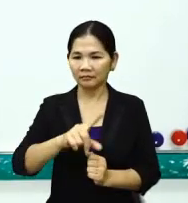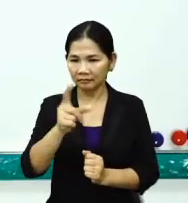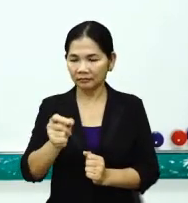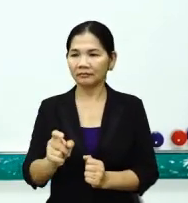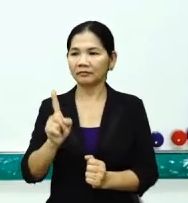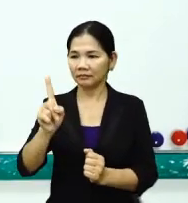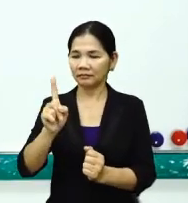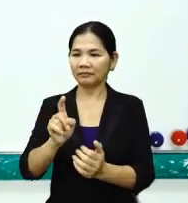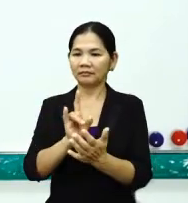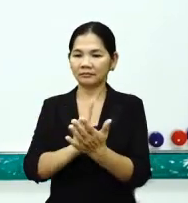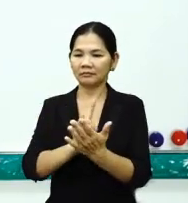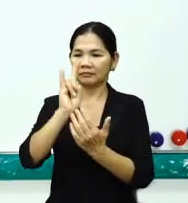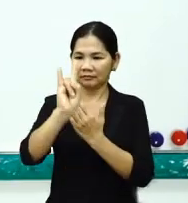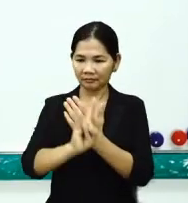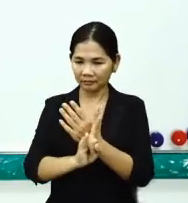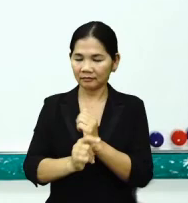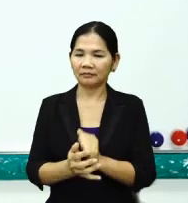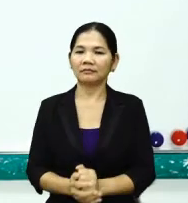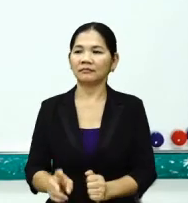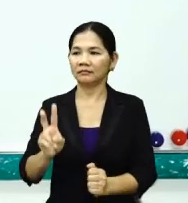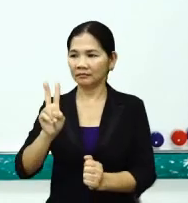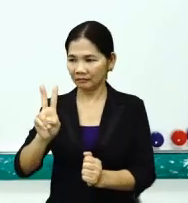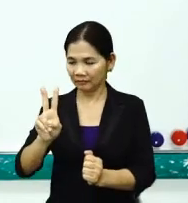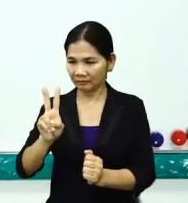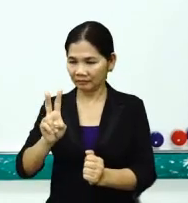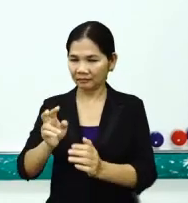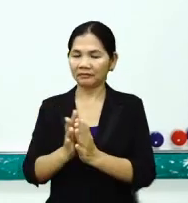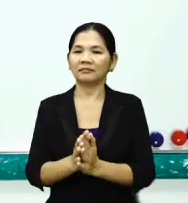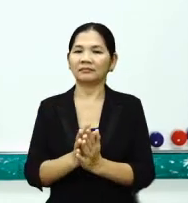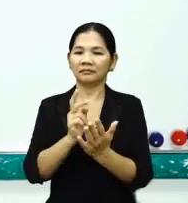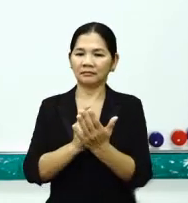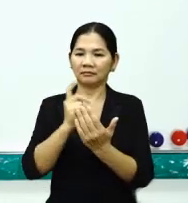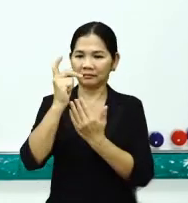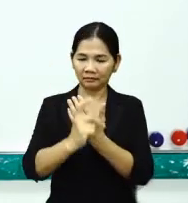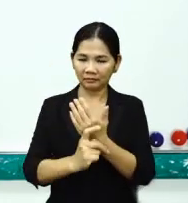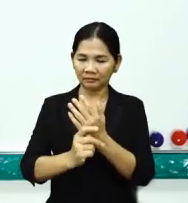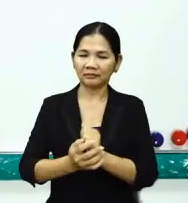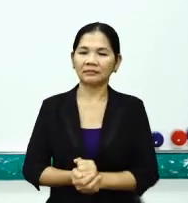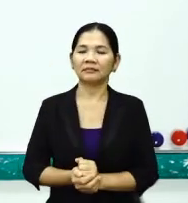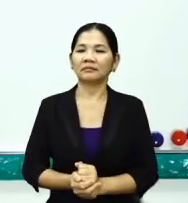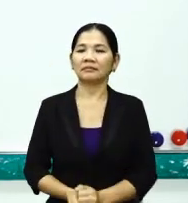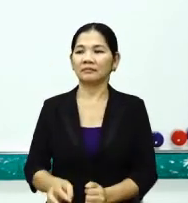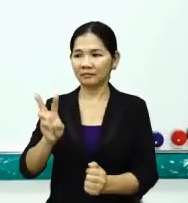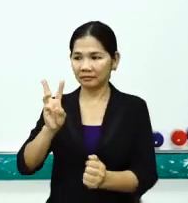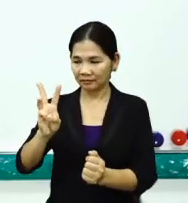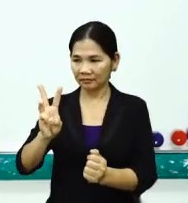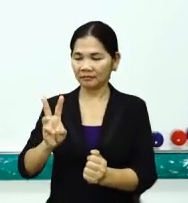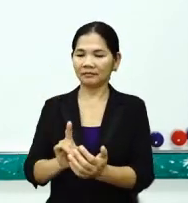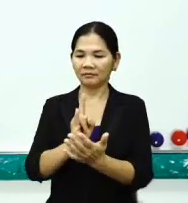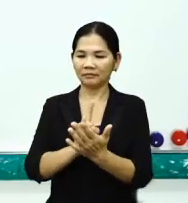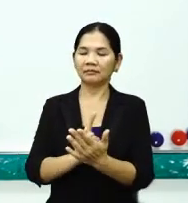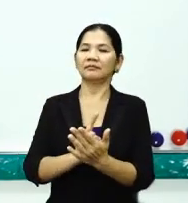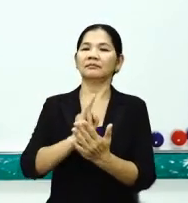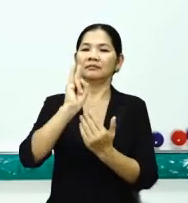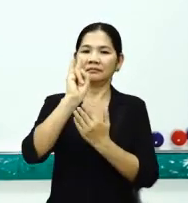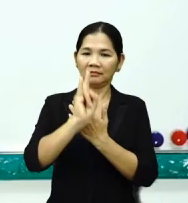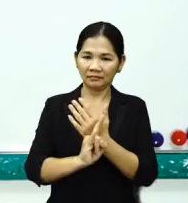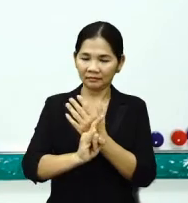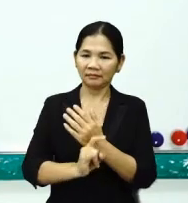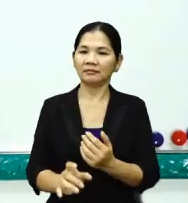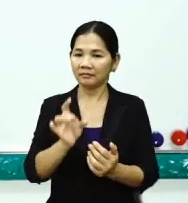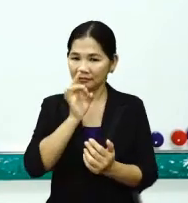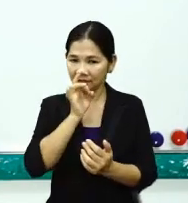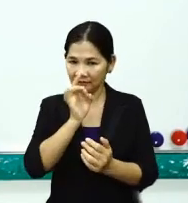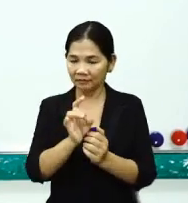tì mùi khai mắc ra bì sọt nà khai cung phèng tì bay mị nì